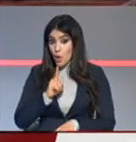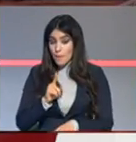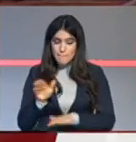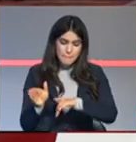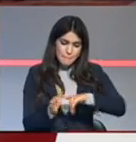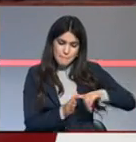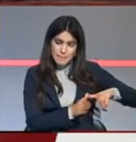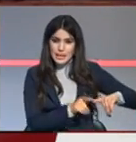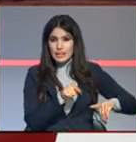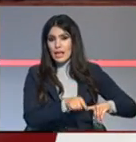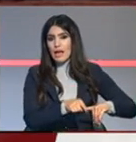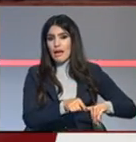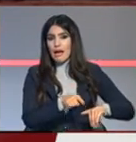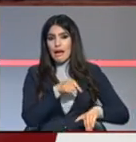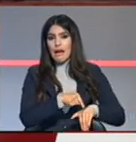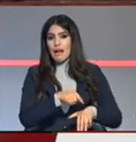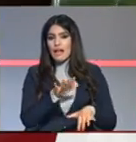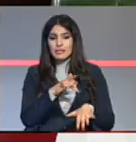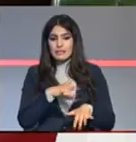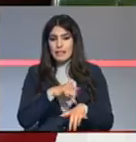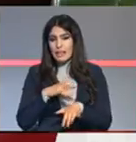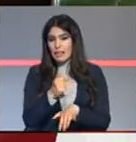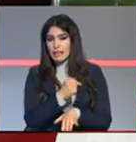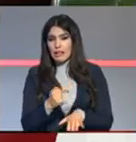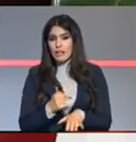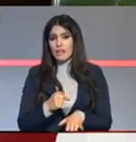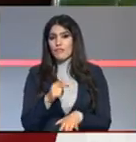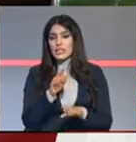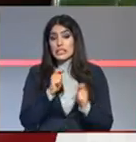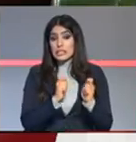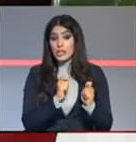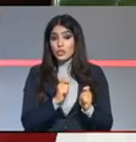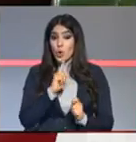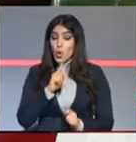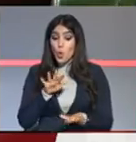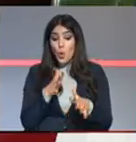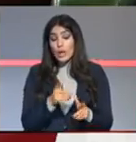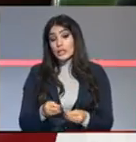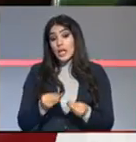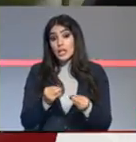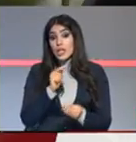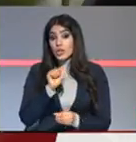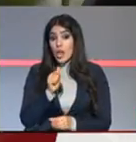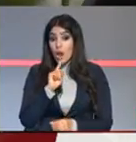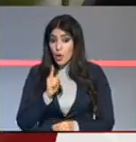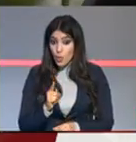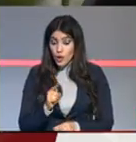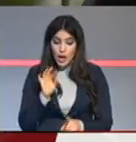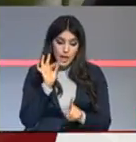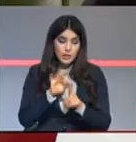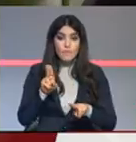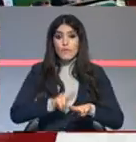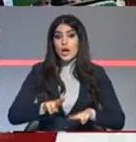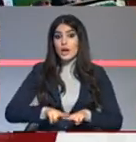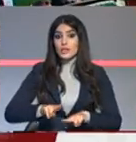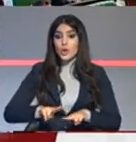بعيدا عما وصفه بترذيل الحياة السياسية والشعبوية، وأن تمنح الأولوية والجهود من أجل إصلاح